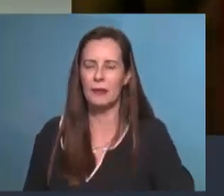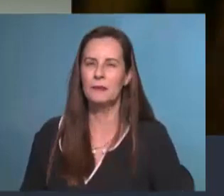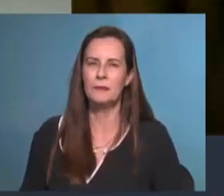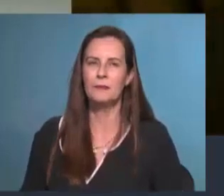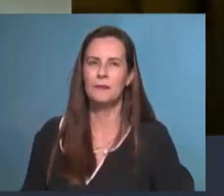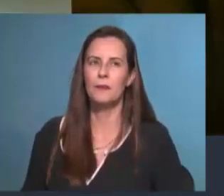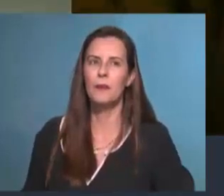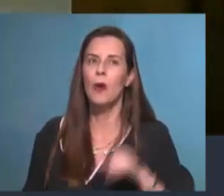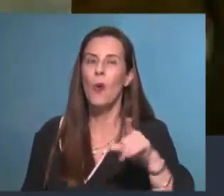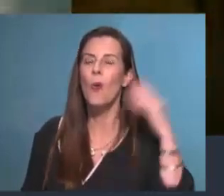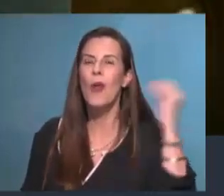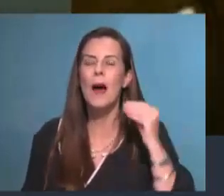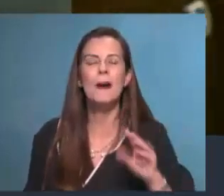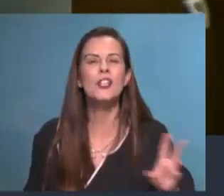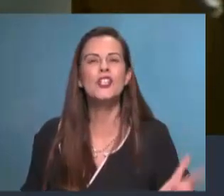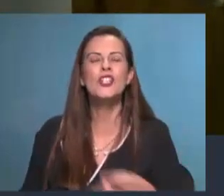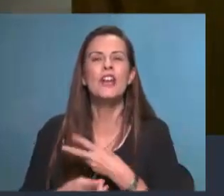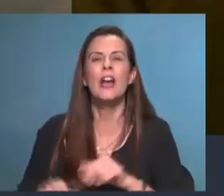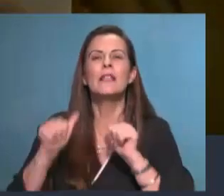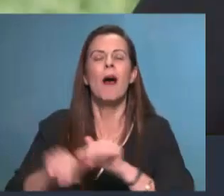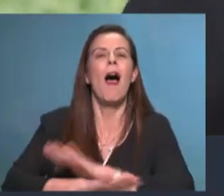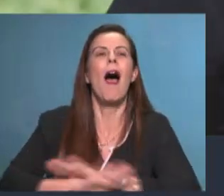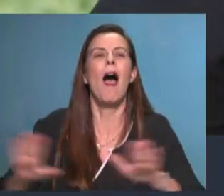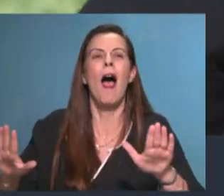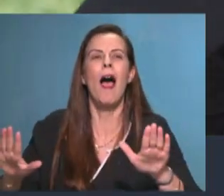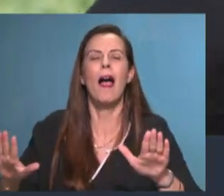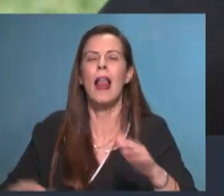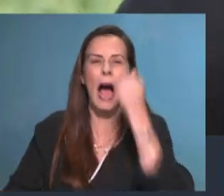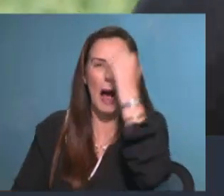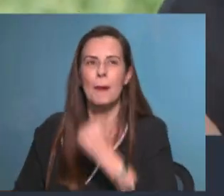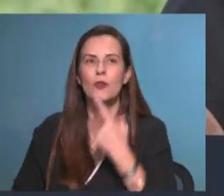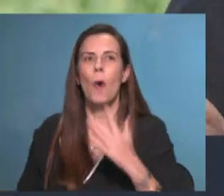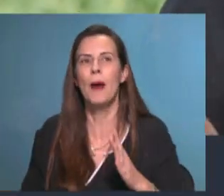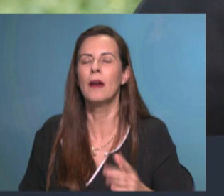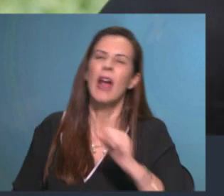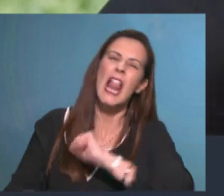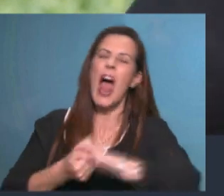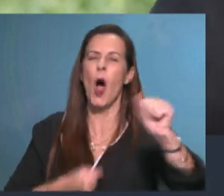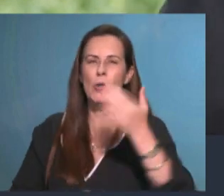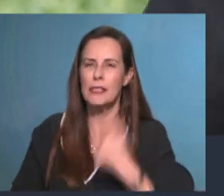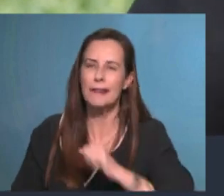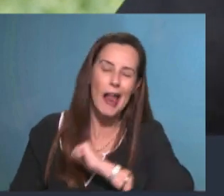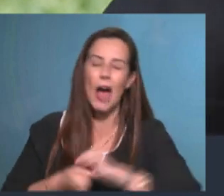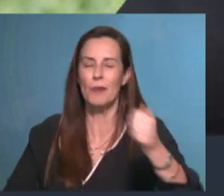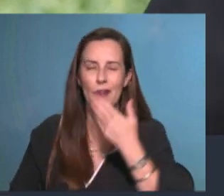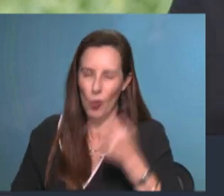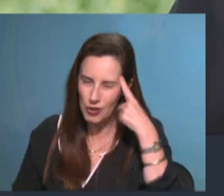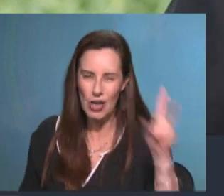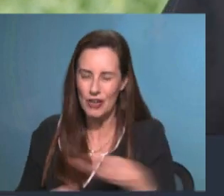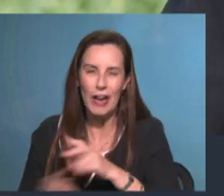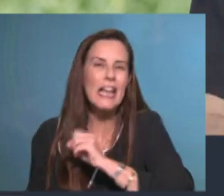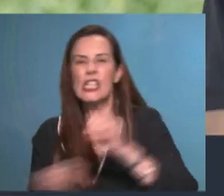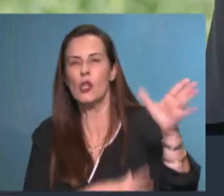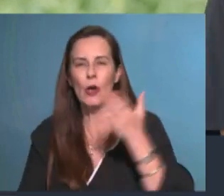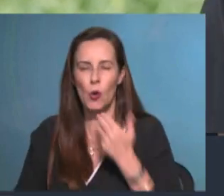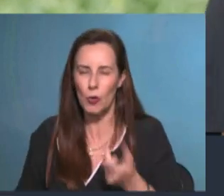הוא למד שאי אפשר להסתמך רק על האמנה של החמאס שאומרת להרוס את ישראל, להשמיד את ישראל, לזרוק את היהודים